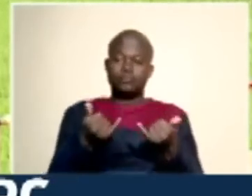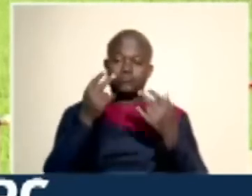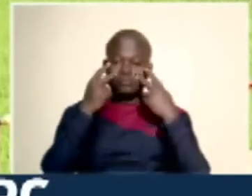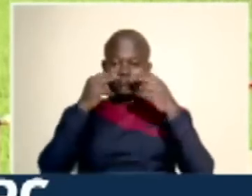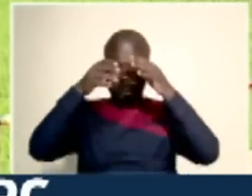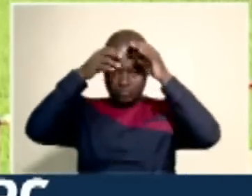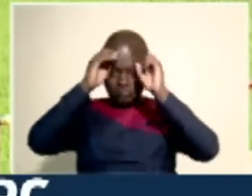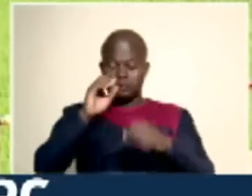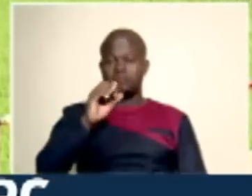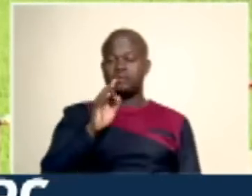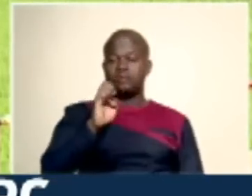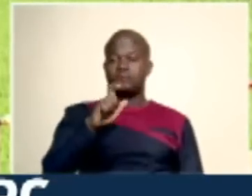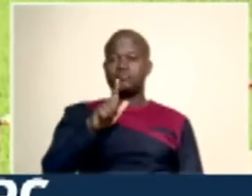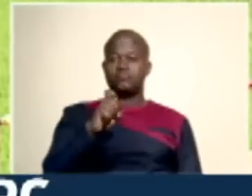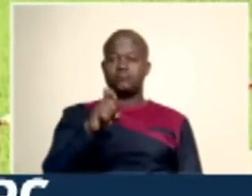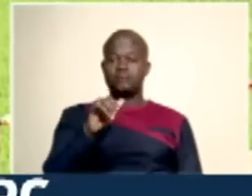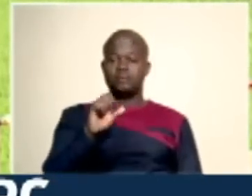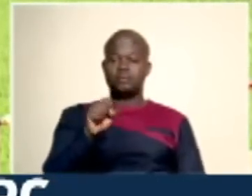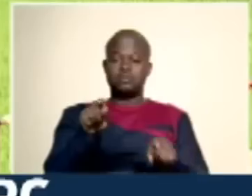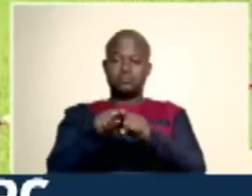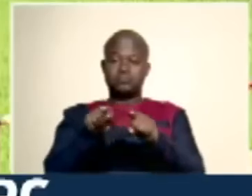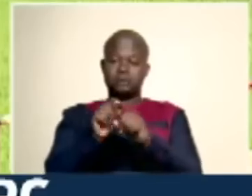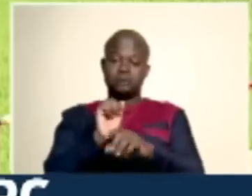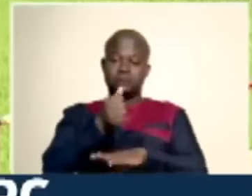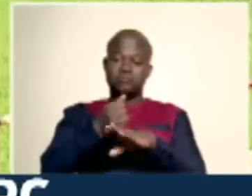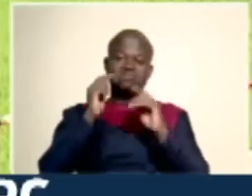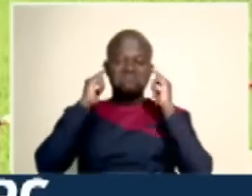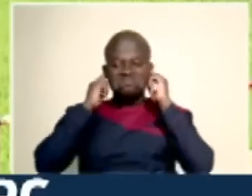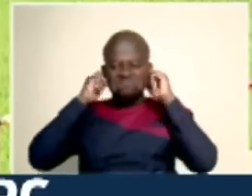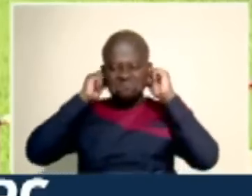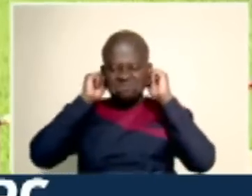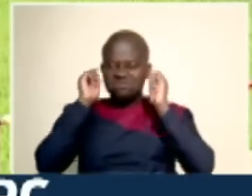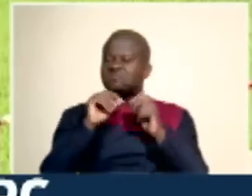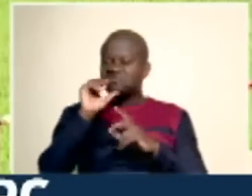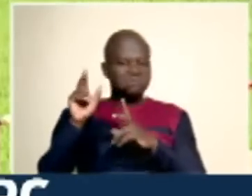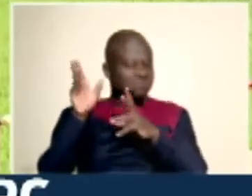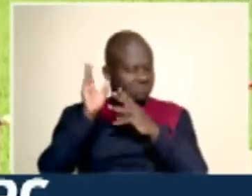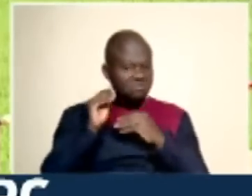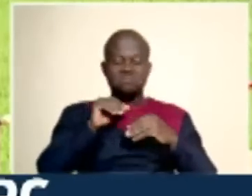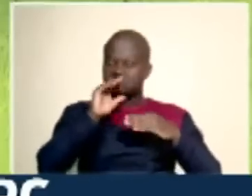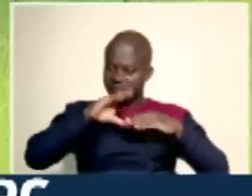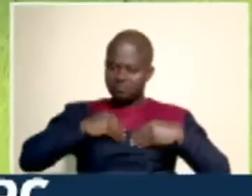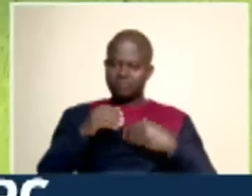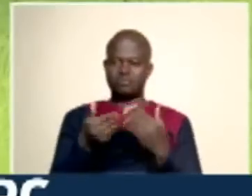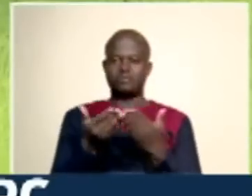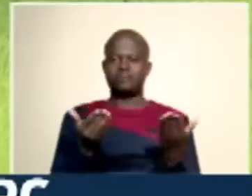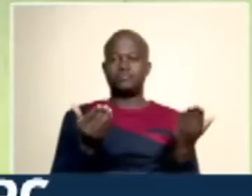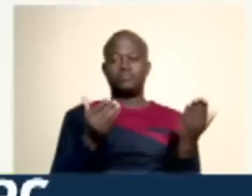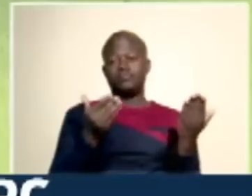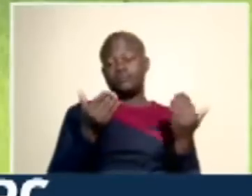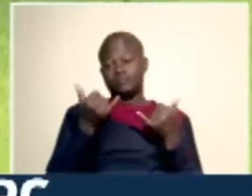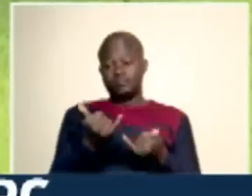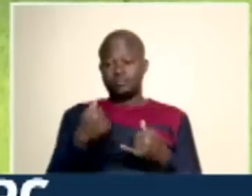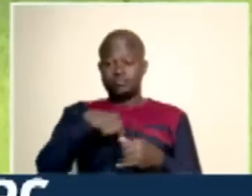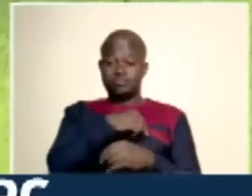president Tshisekedi asa naho yashize ibiti mu matwi ye ntiyumva ntabikozwa nkabona